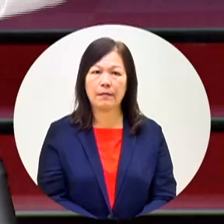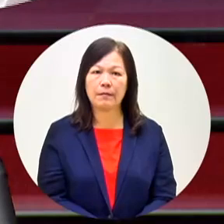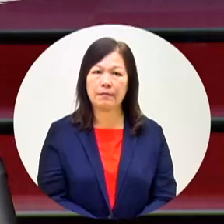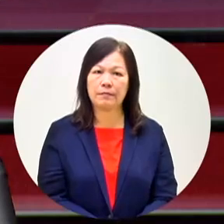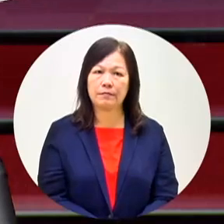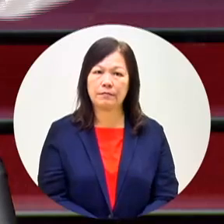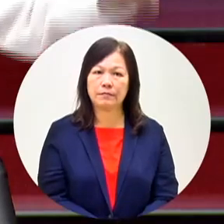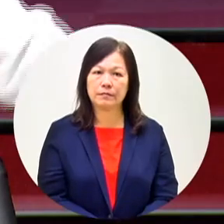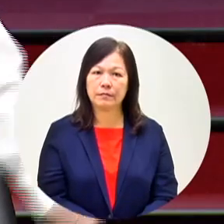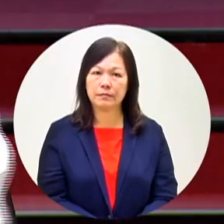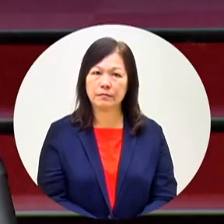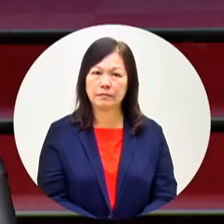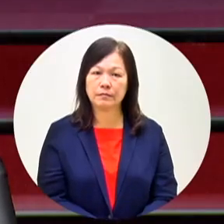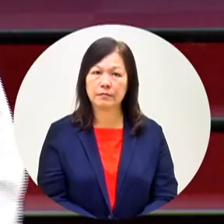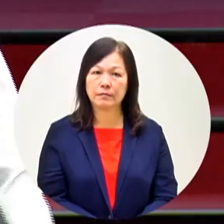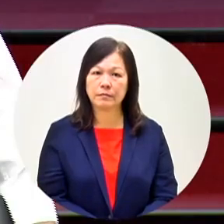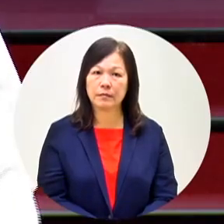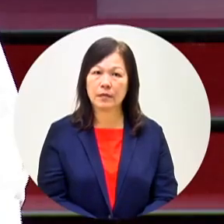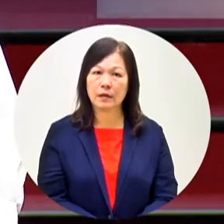咱前阵一个通缉犯，